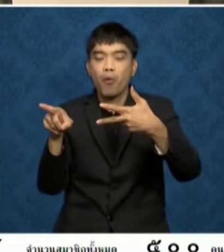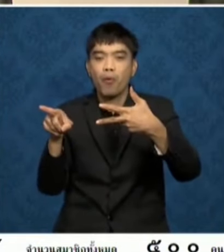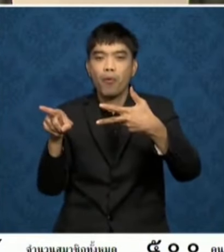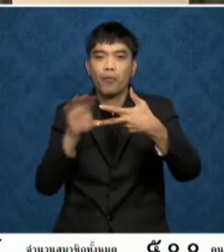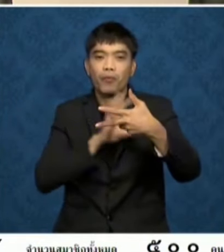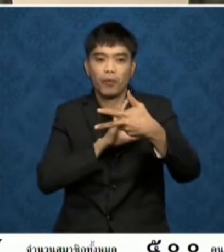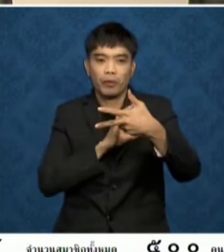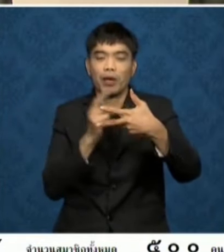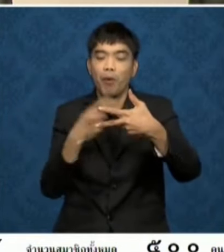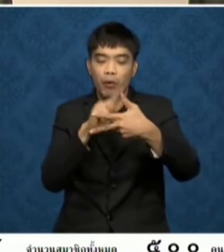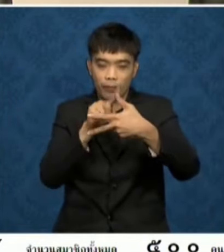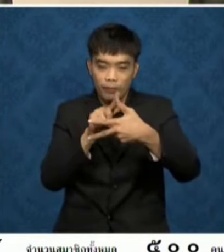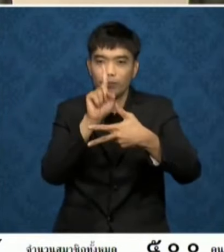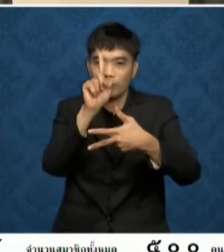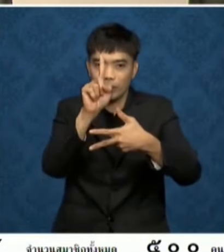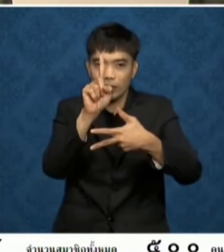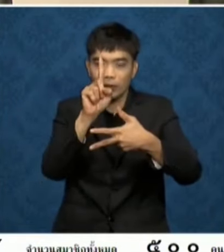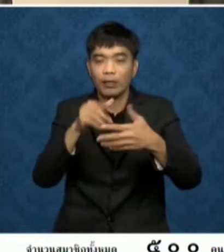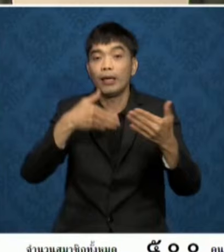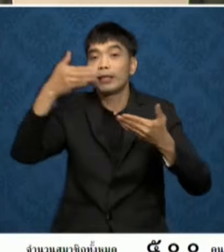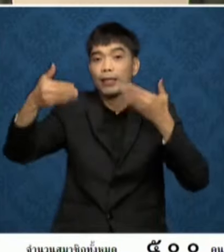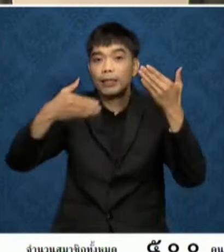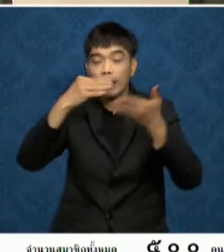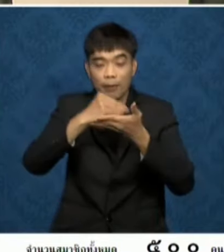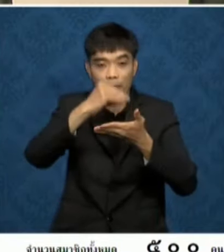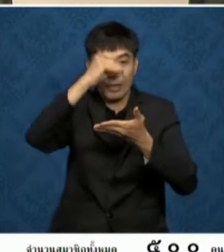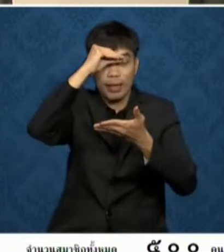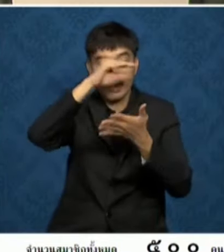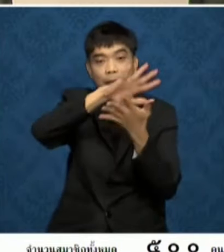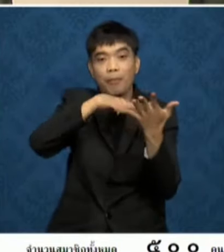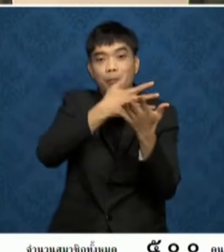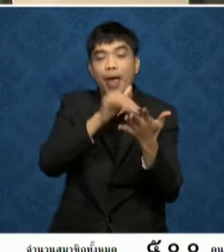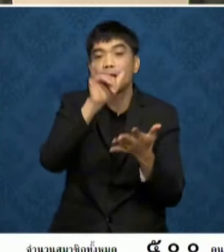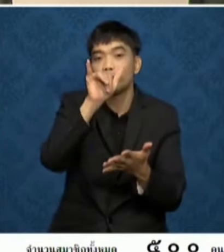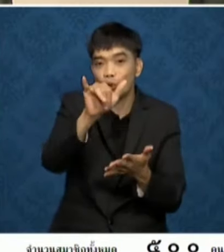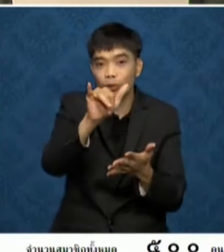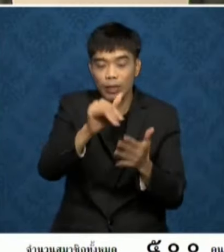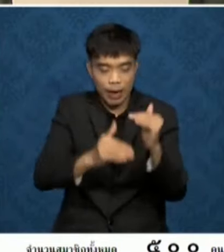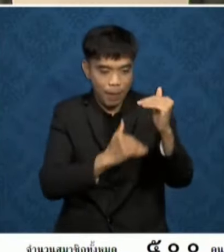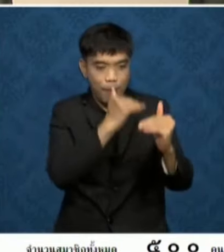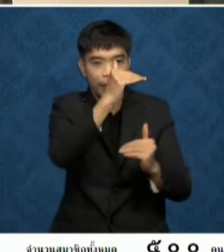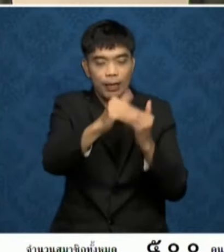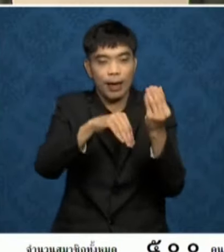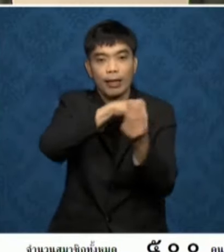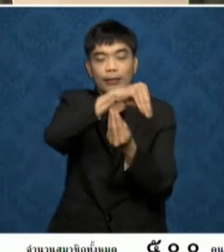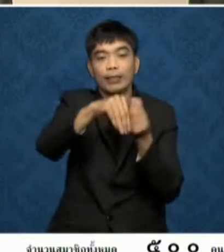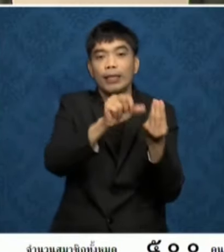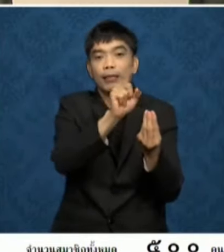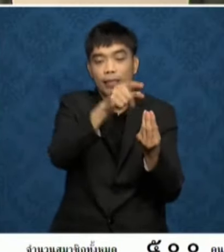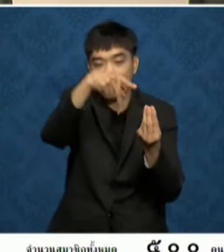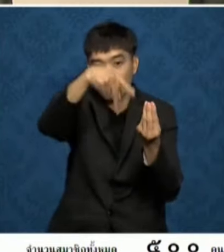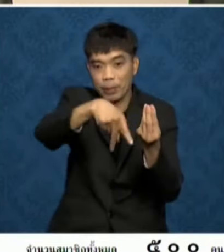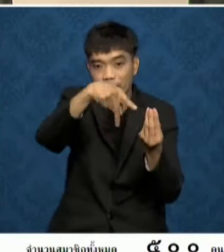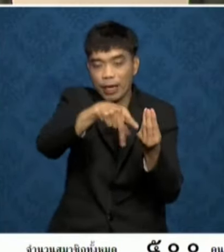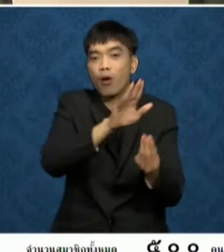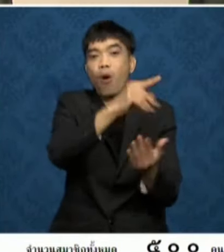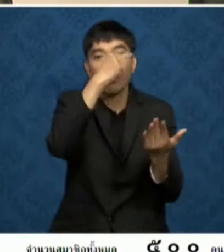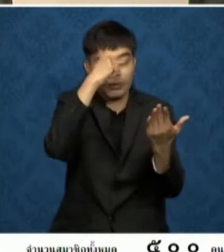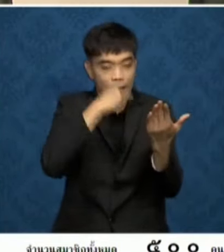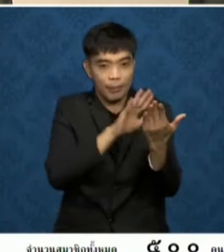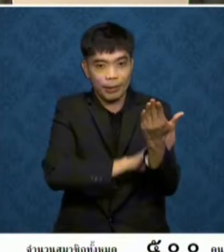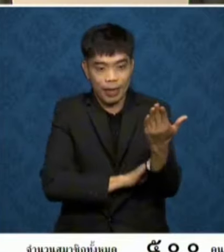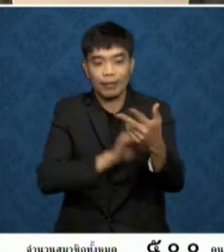ถึงนะคะคือกิจกรรมที่1เป็นกิจกรรมการศึกษาและจัดทำยุทธศาสตร์เพื่อการพัฒนาพื้นที่ระเบียงเศรษฐกิจพิเศษของประเทศไทยกิจกรรมที่